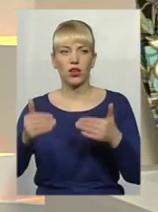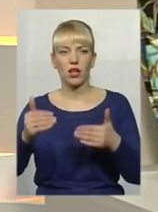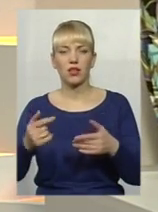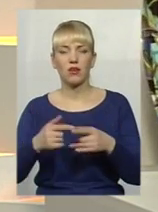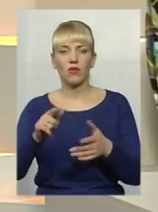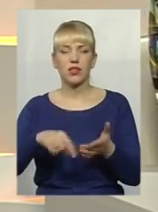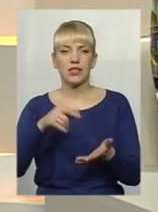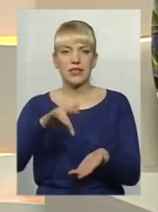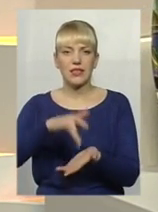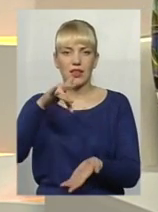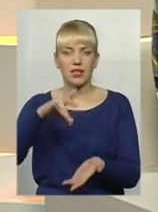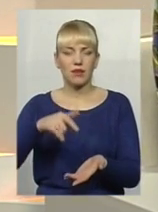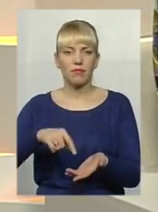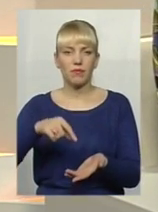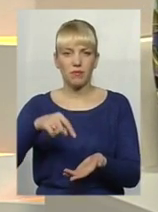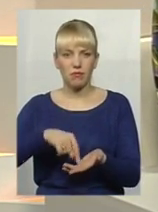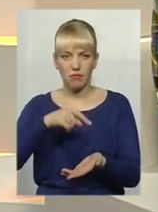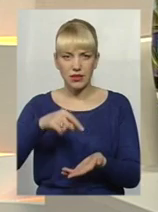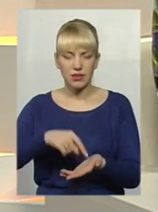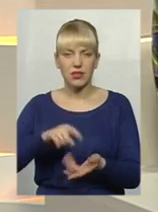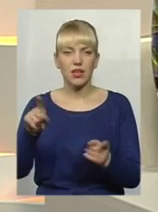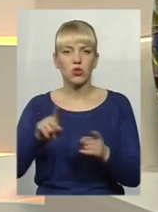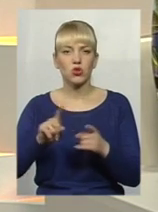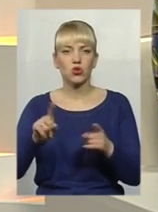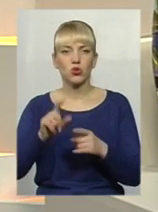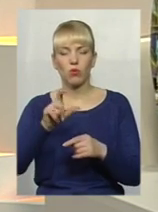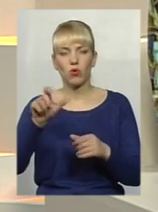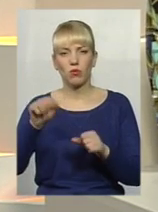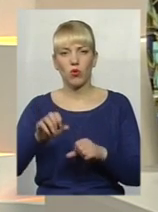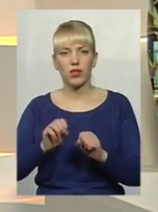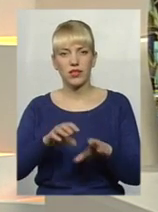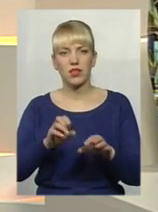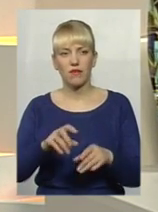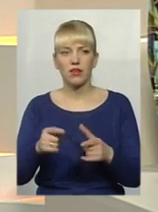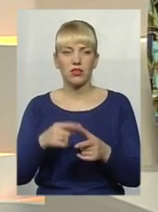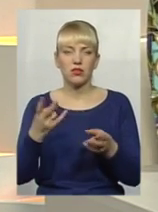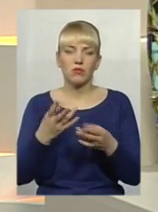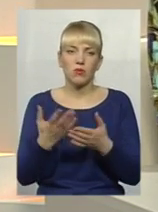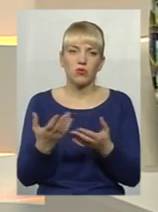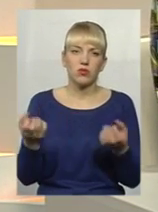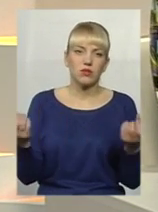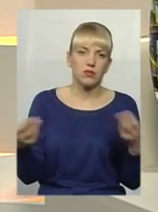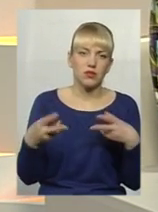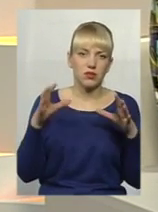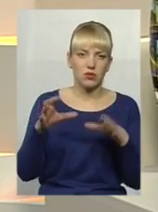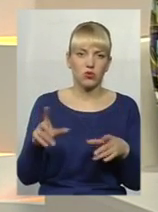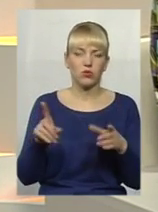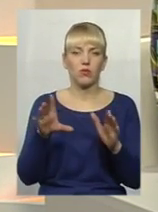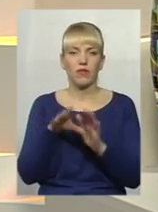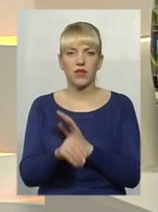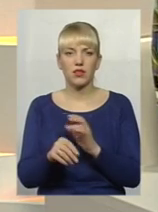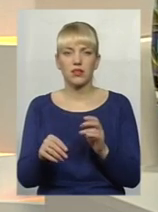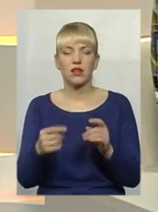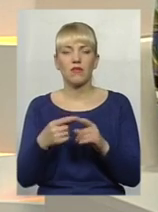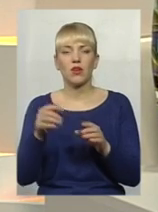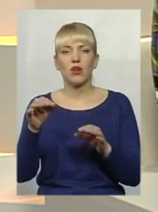здавати їх? Чи для цього це треба, щоб була внесені зміни були внесені в міську програму, в обласну програму? Показово це